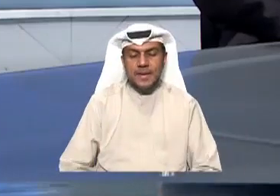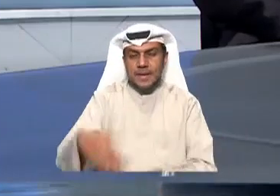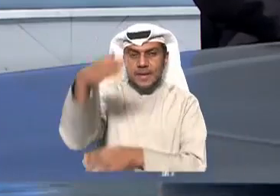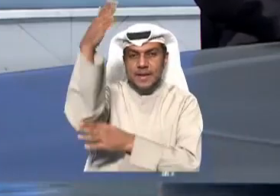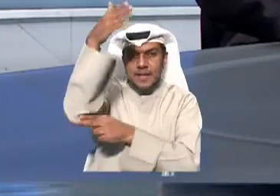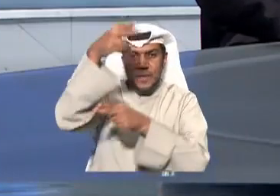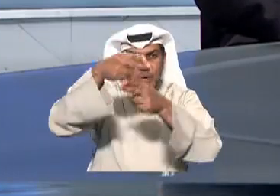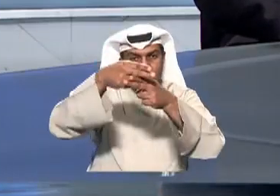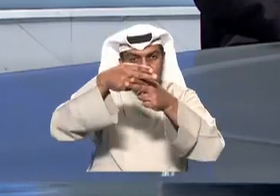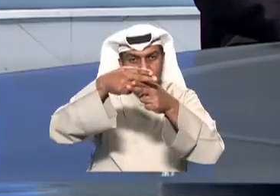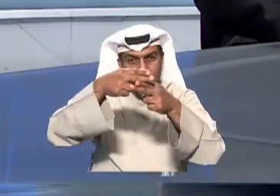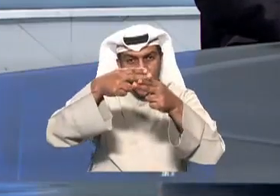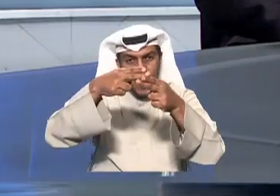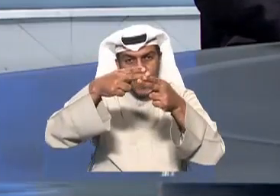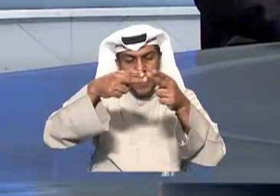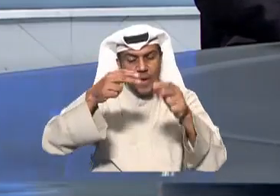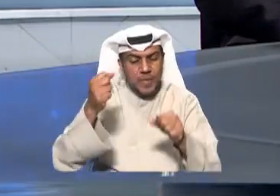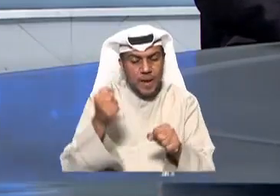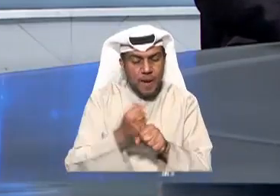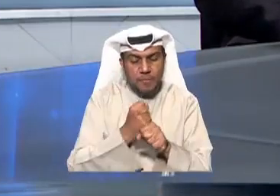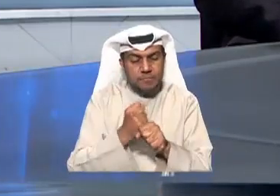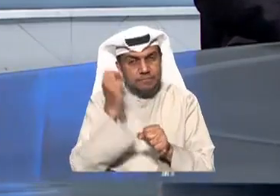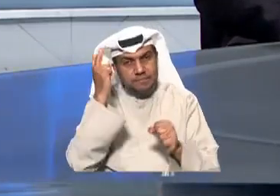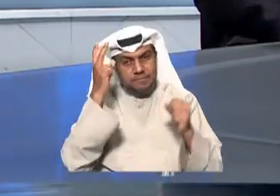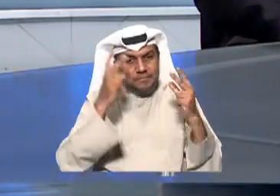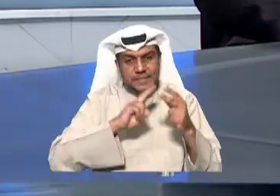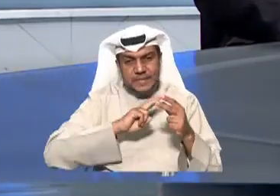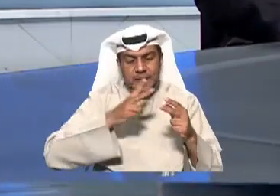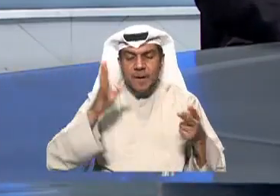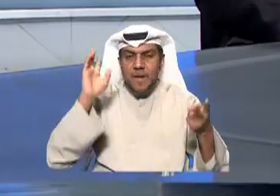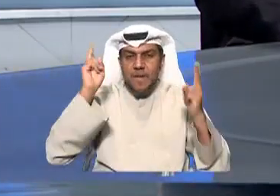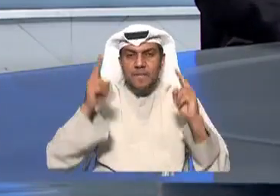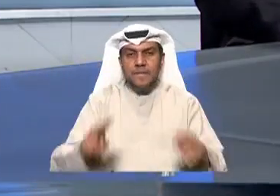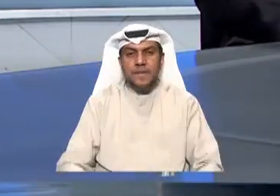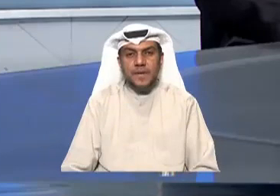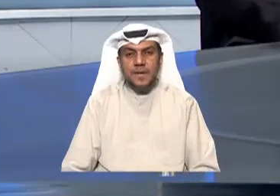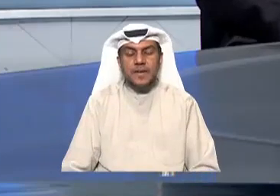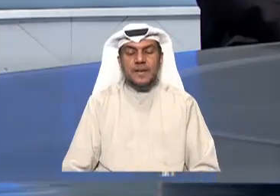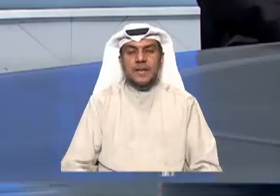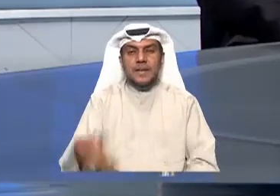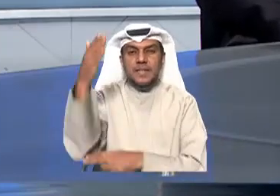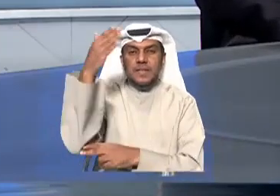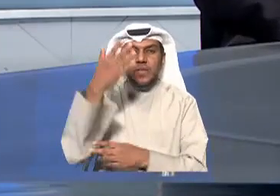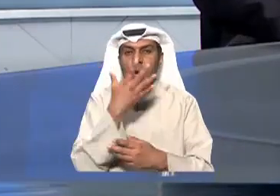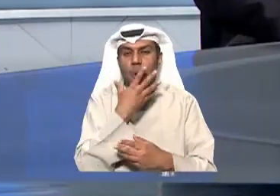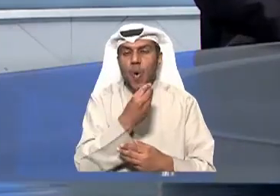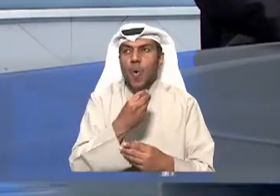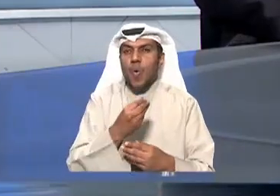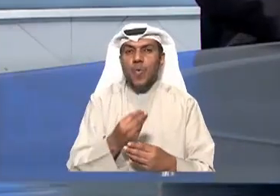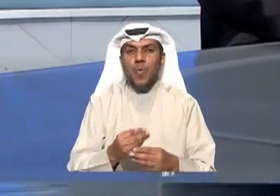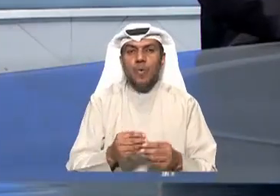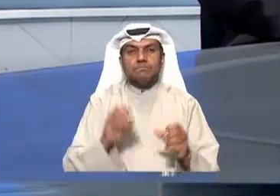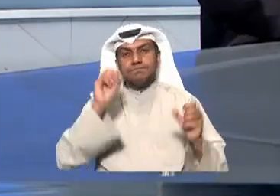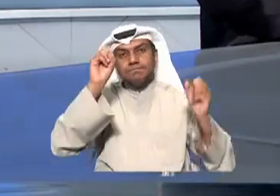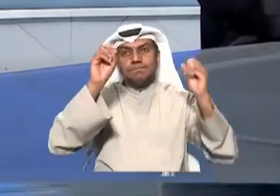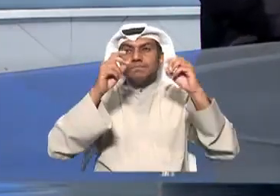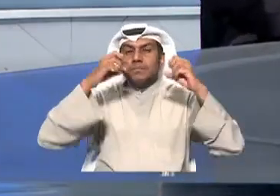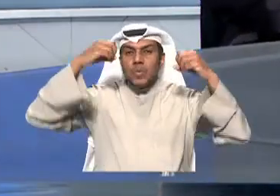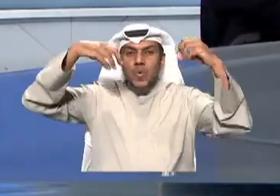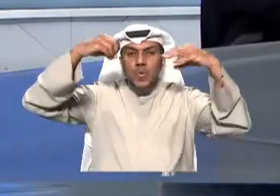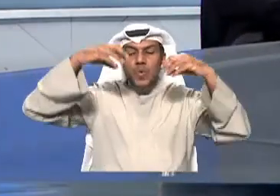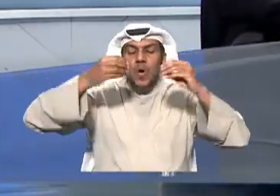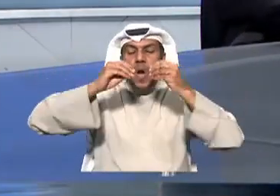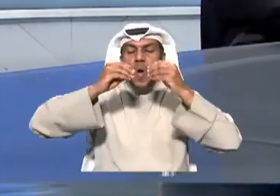الكويت ولعدة فعاليات أيضا بمناسبة الأعياد الوطنية، منها تزيين مبنى السفارة الكويتية في القاهرة بصورتين لسمو أمير